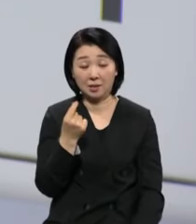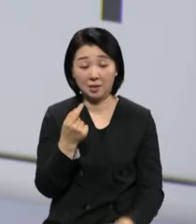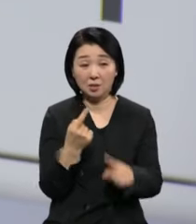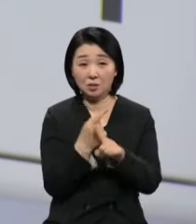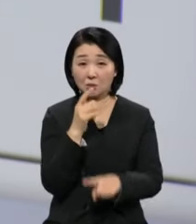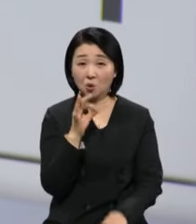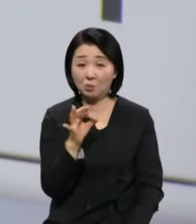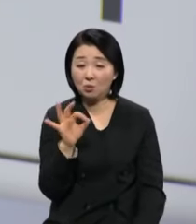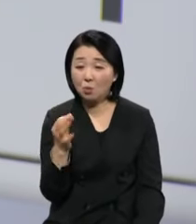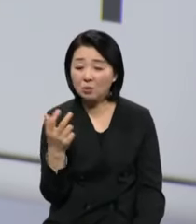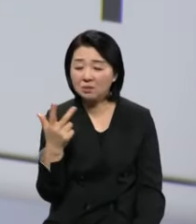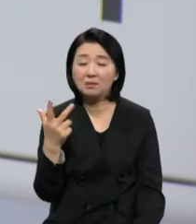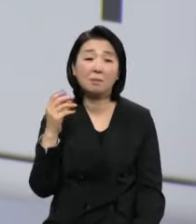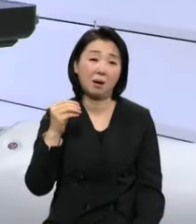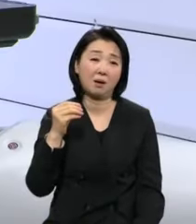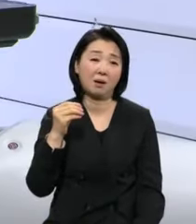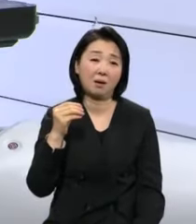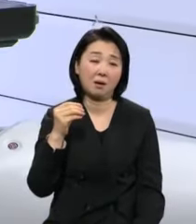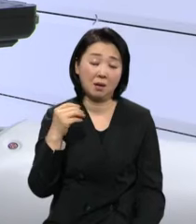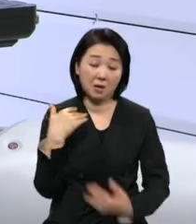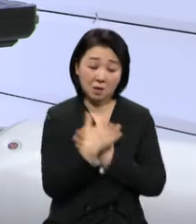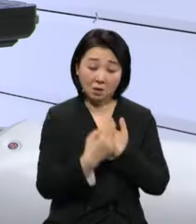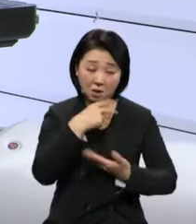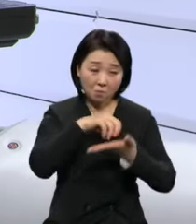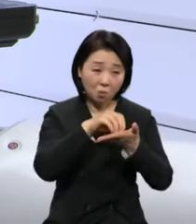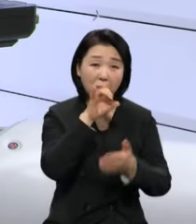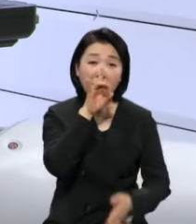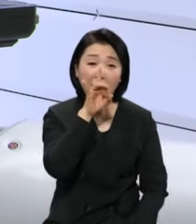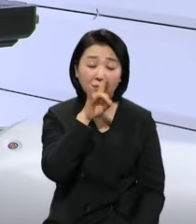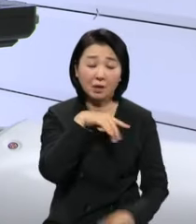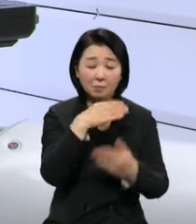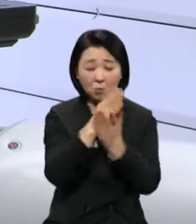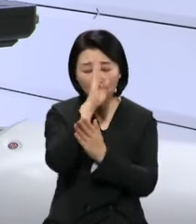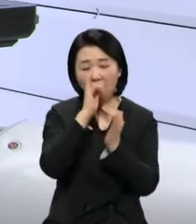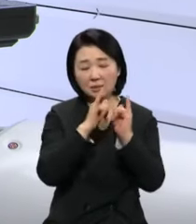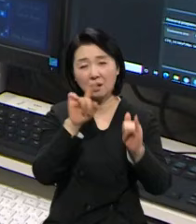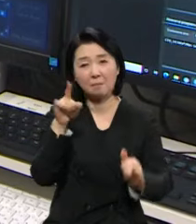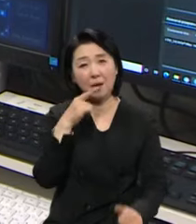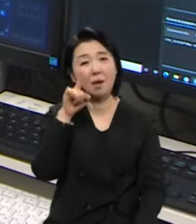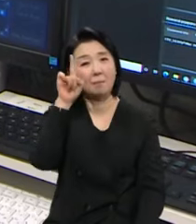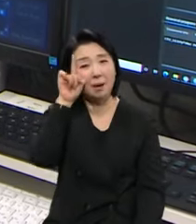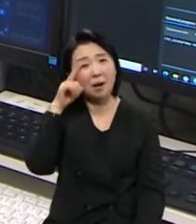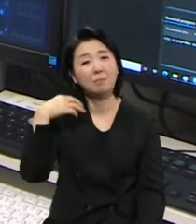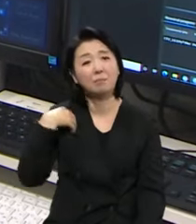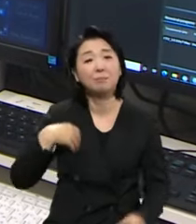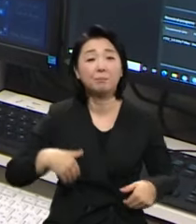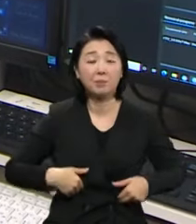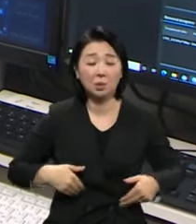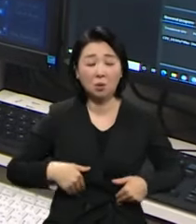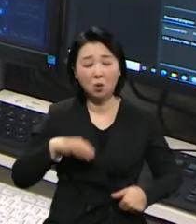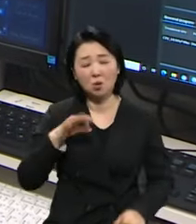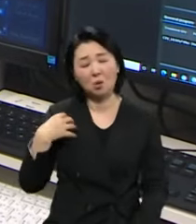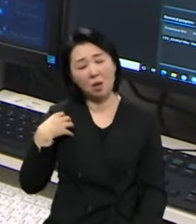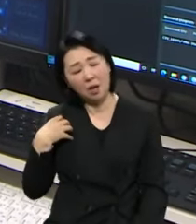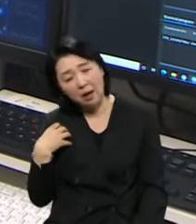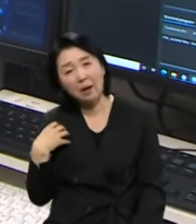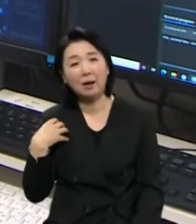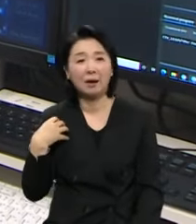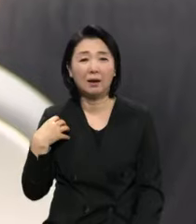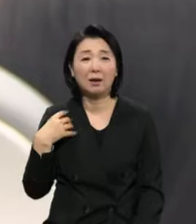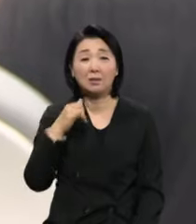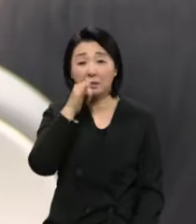치료비가 7천만 원 전후고 건강보험 적용이 안 돼 전액 환자가 부담해야 합니다. 비용 부담이 크다는 우려가